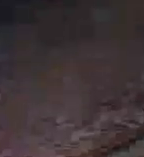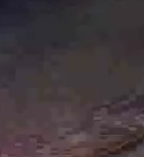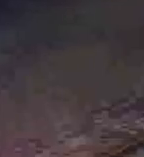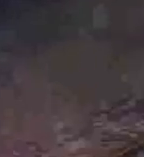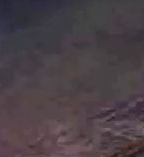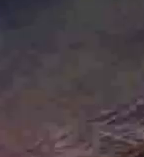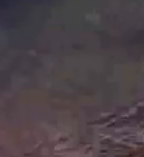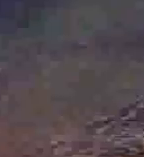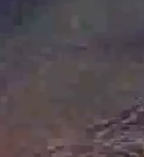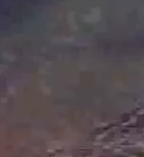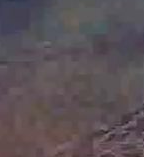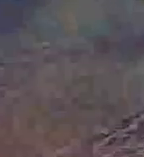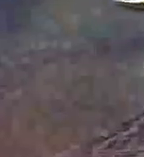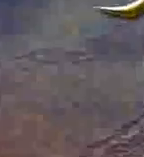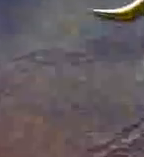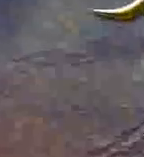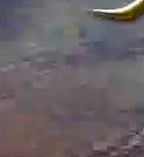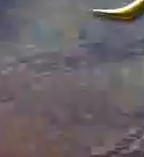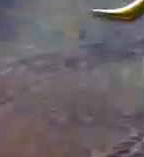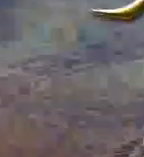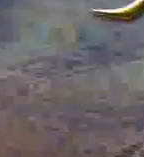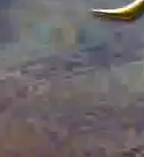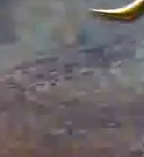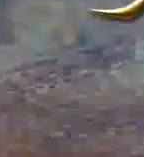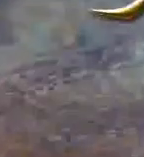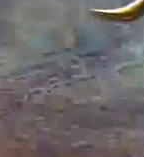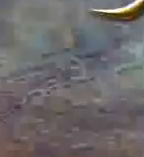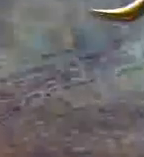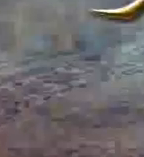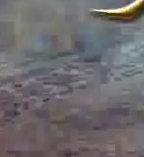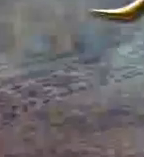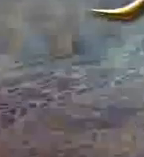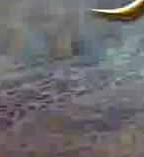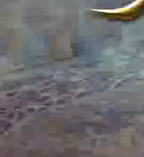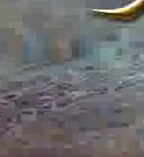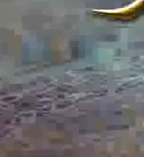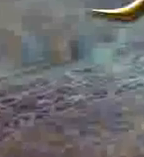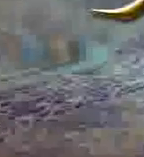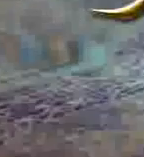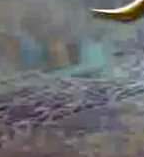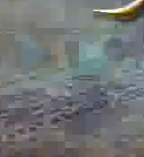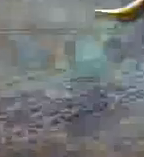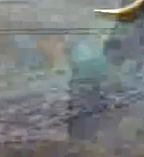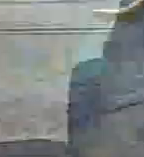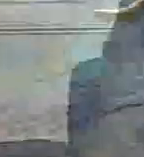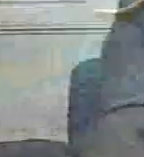الله، هلا سألوا إذا لم يعلموا.